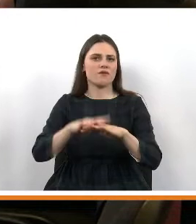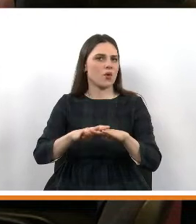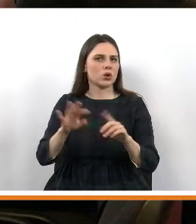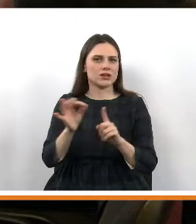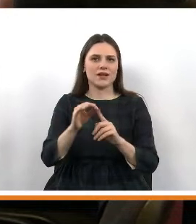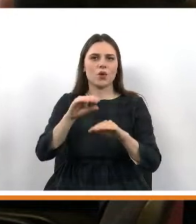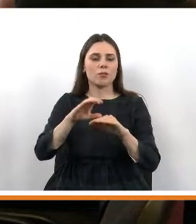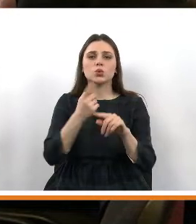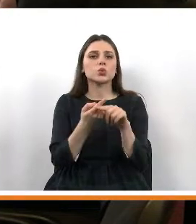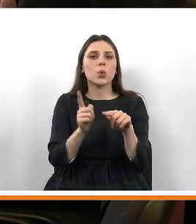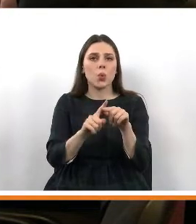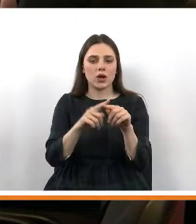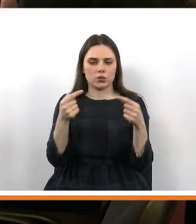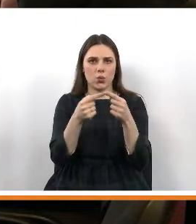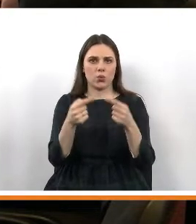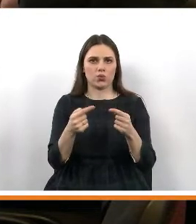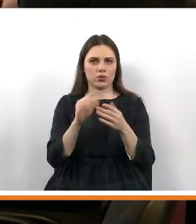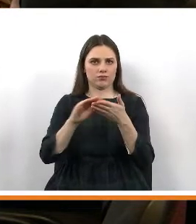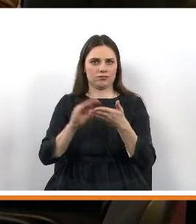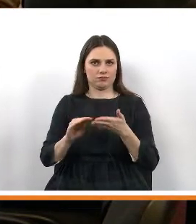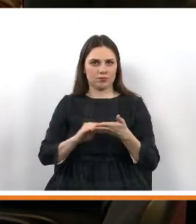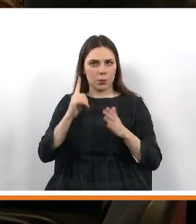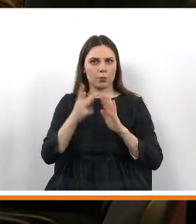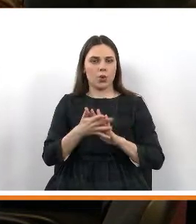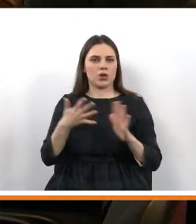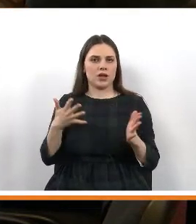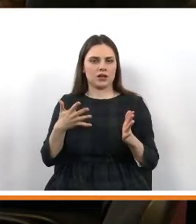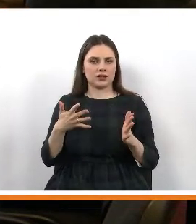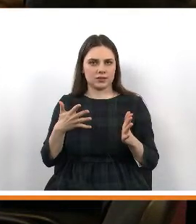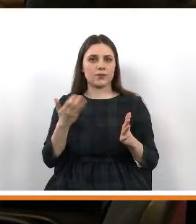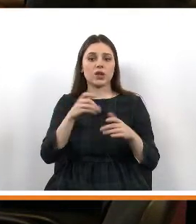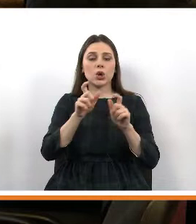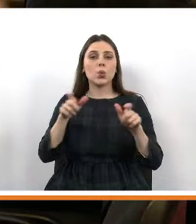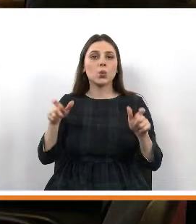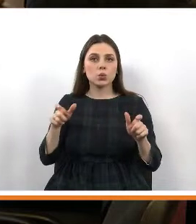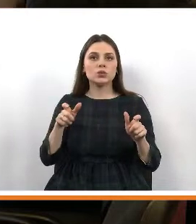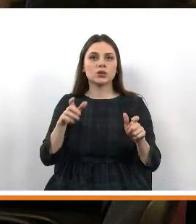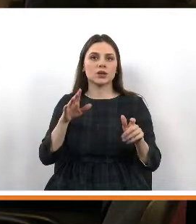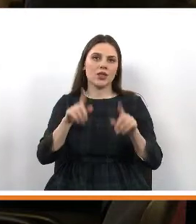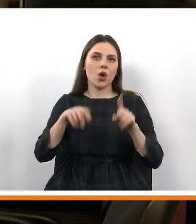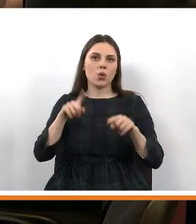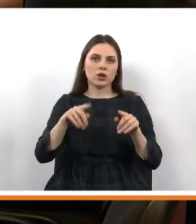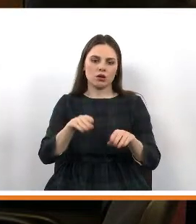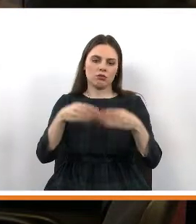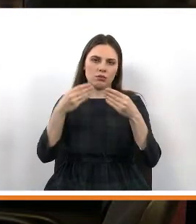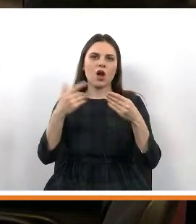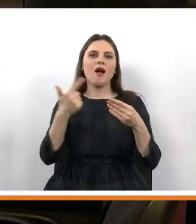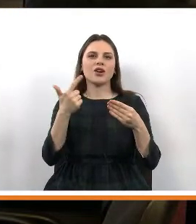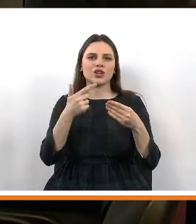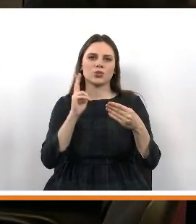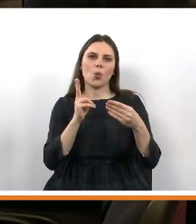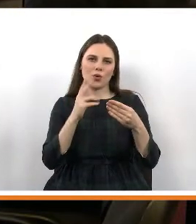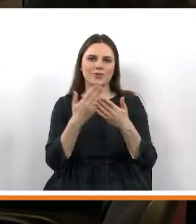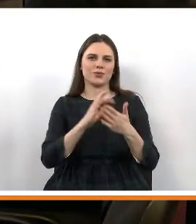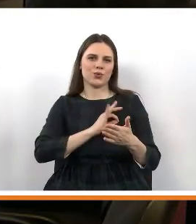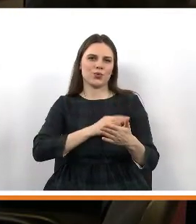в гражданский кодекс, и там дадим понятие. И люди, которые, в принципе, иногда открывают гражданский кодекс просто потому, что они учатся на